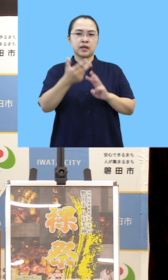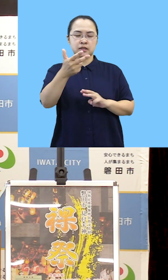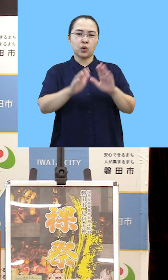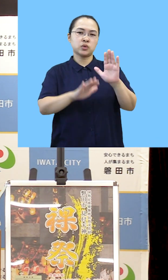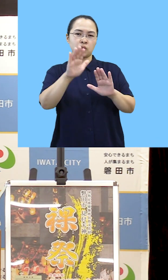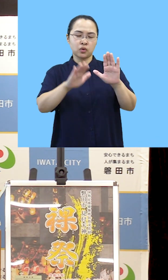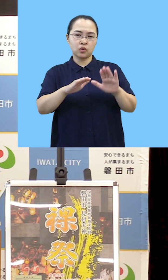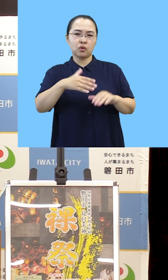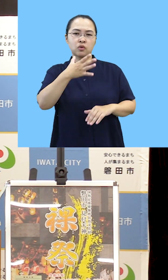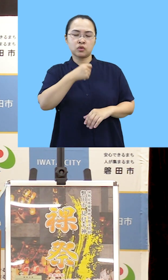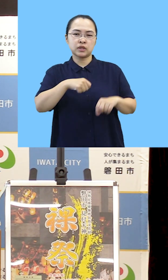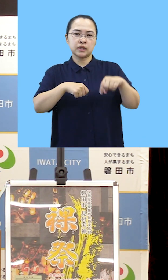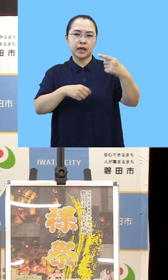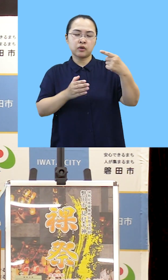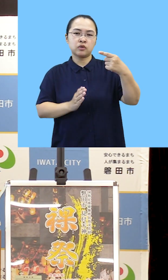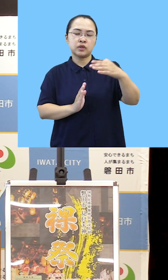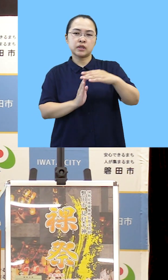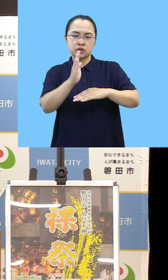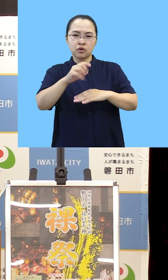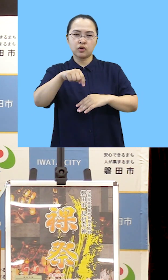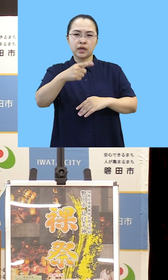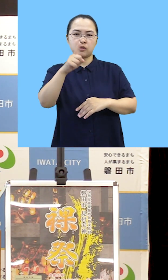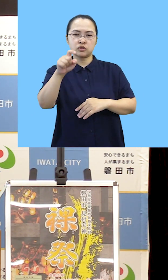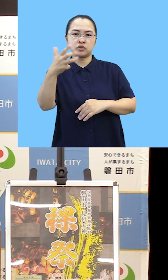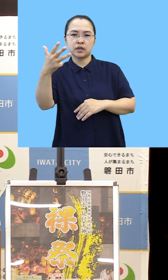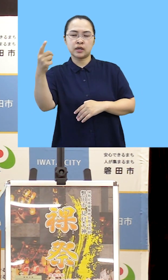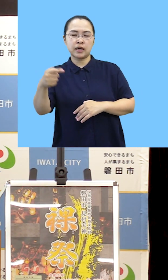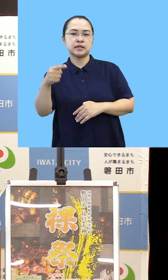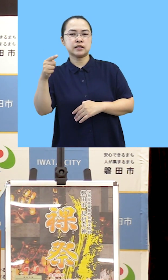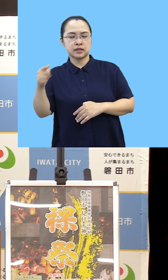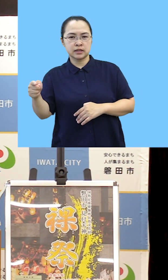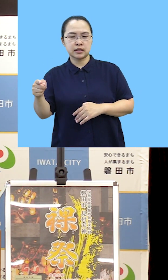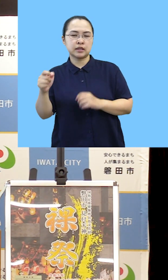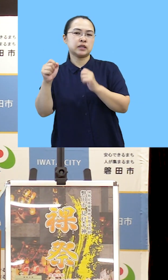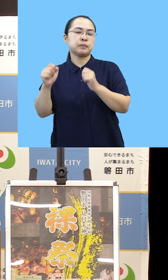ますと、100歳以上が118人、100歳以上